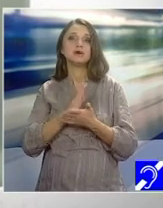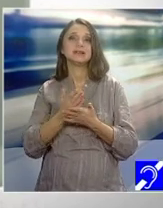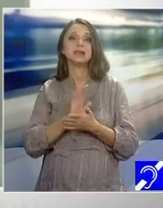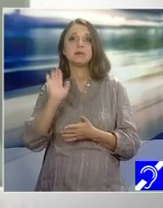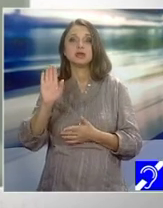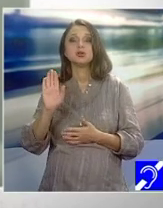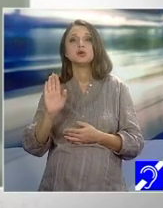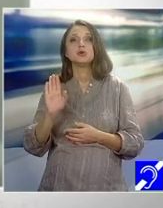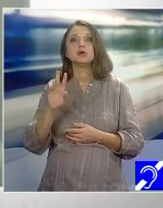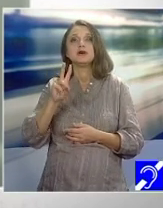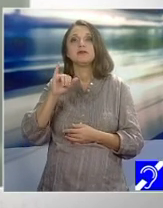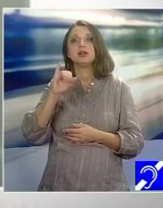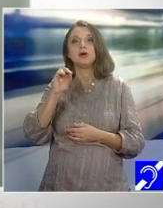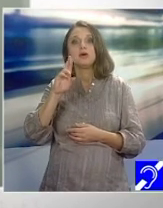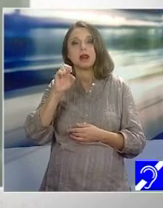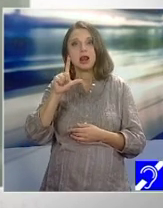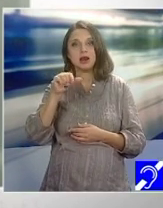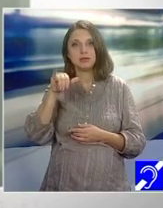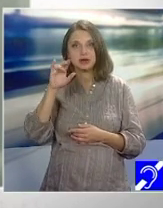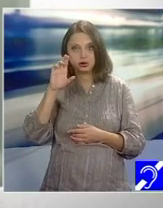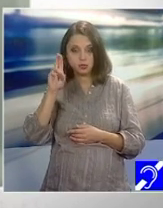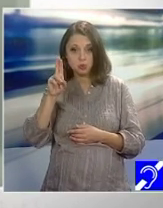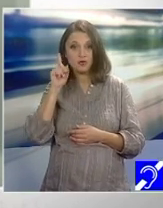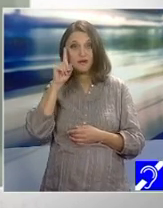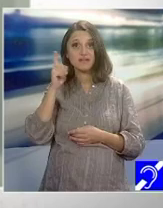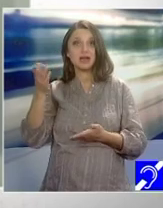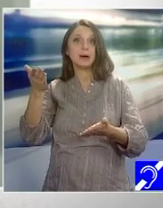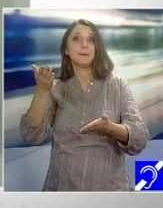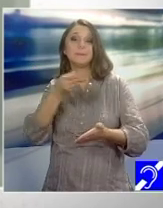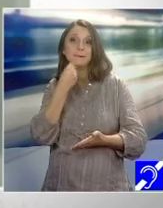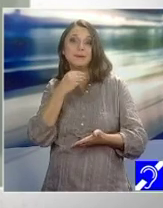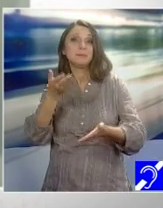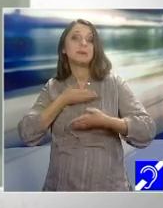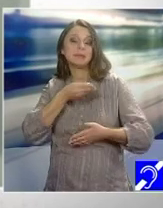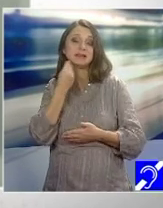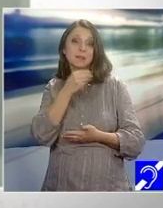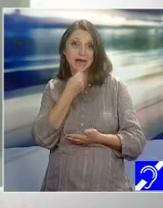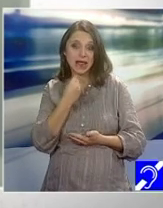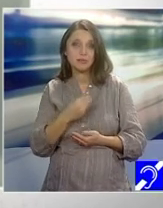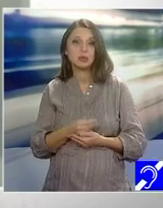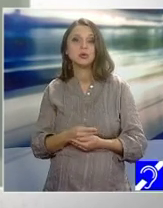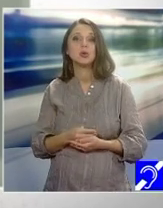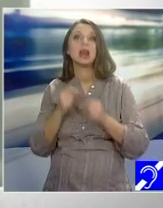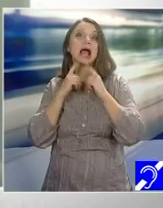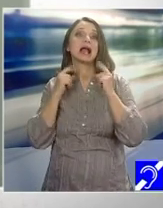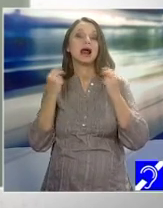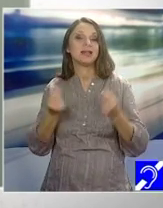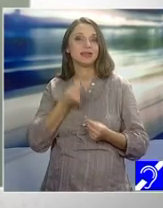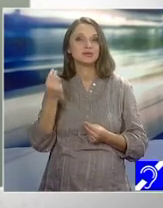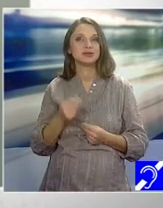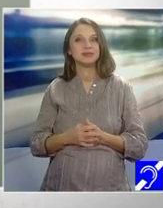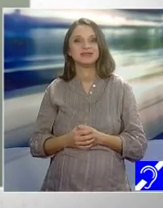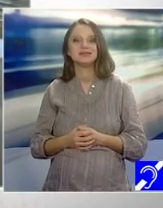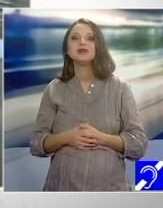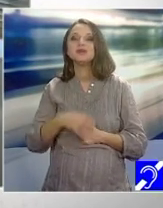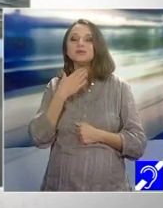său Viorel Micu, vor fi premiați în cadrul acestei gale extraordinare. Vă mulțumesc încă o dată